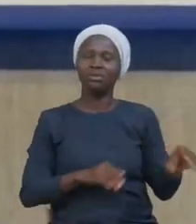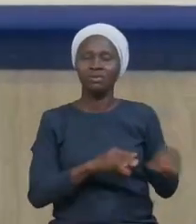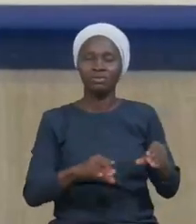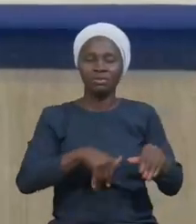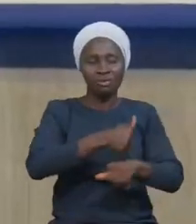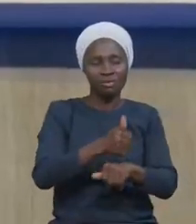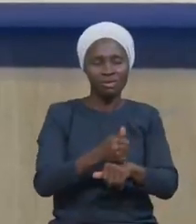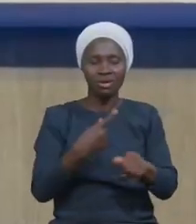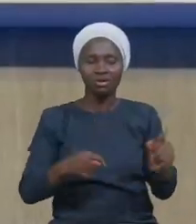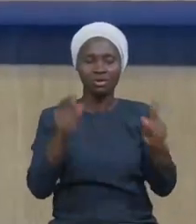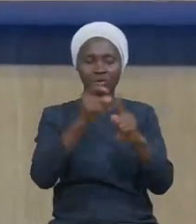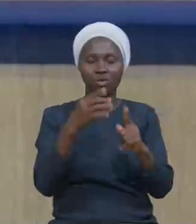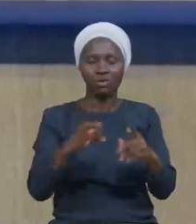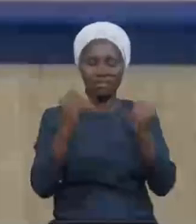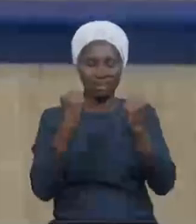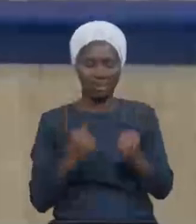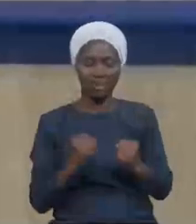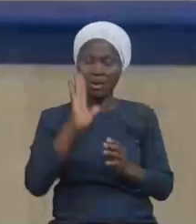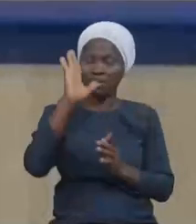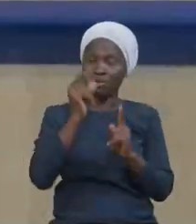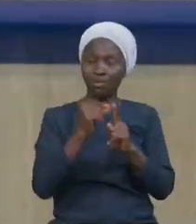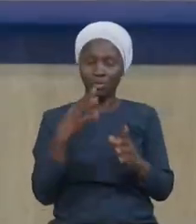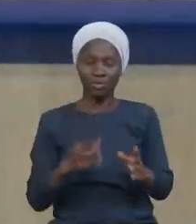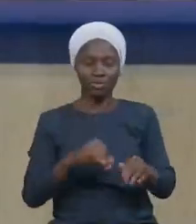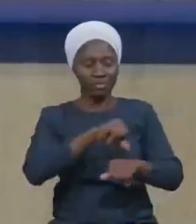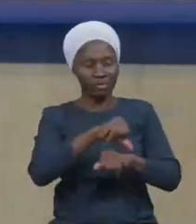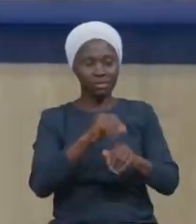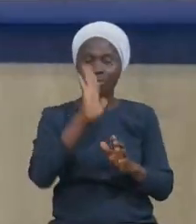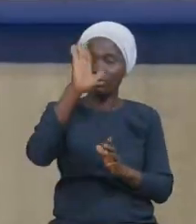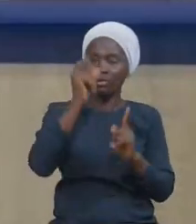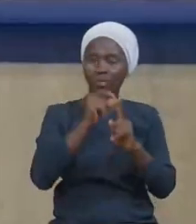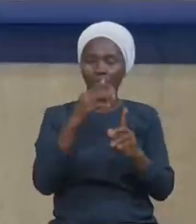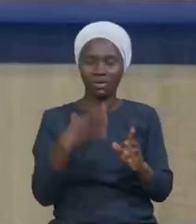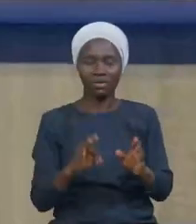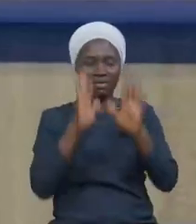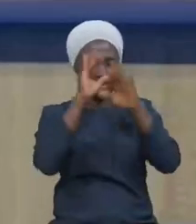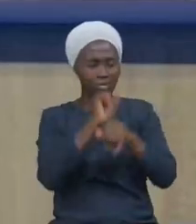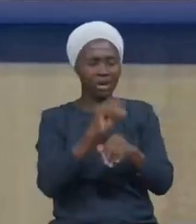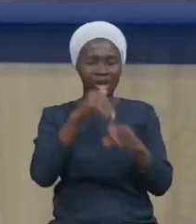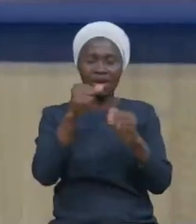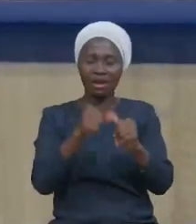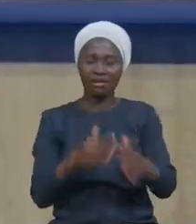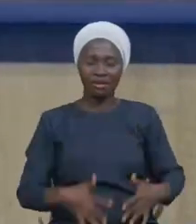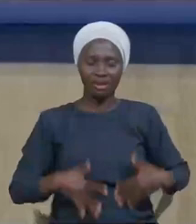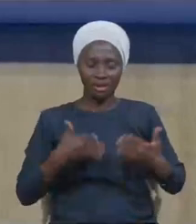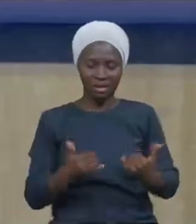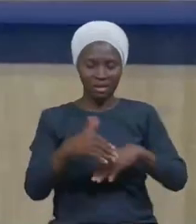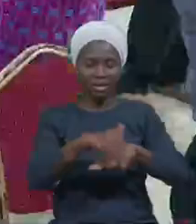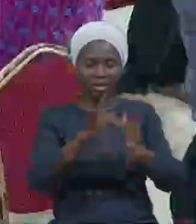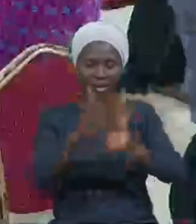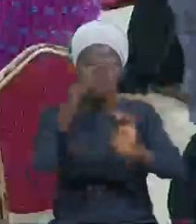puissance, la parole d'onction et la parole de miracle dans chaque vie, ce soir, au nom